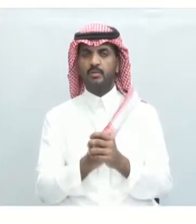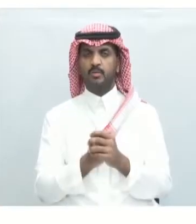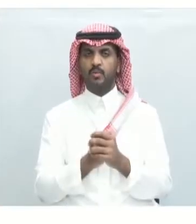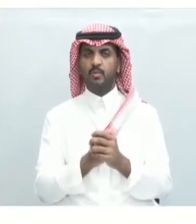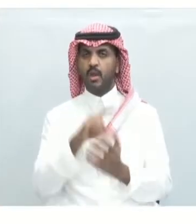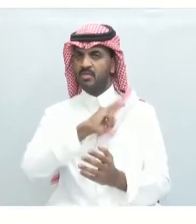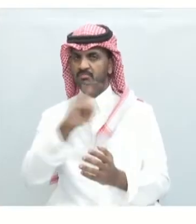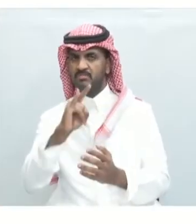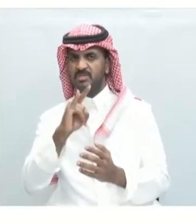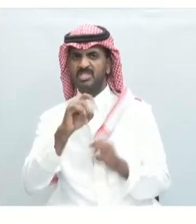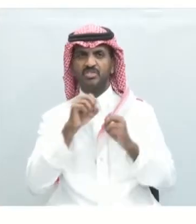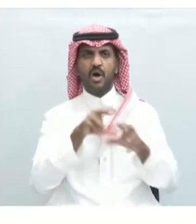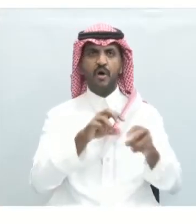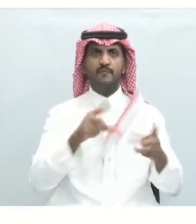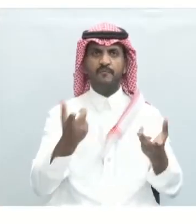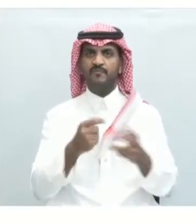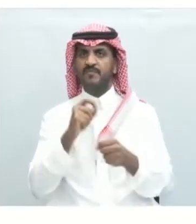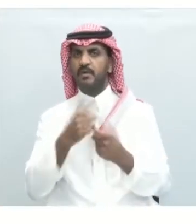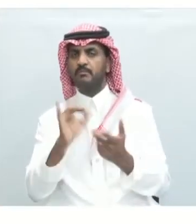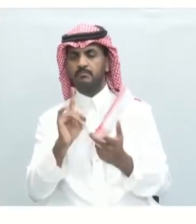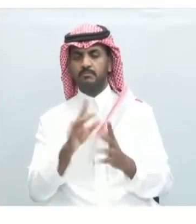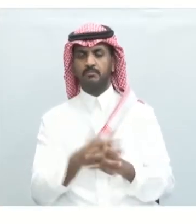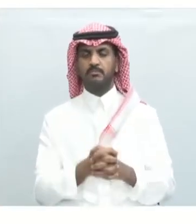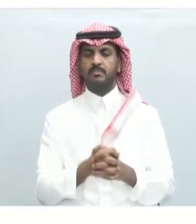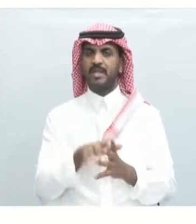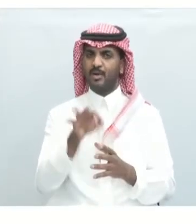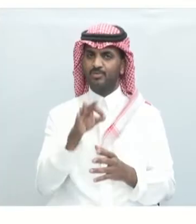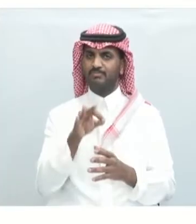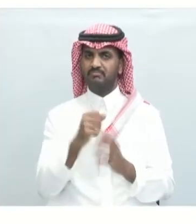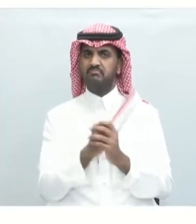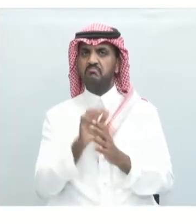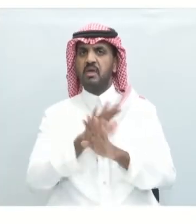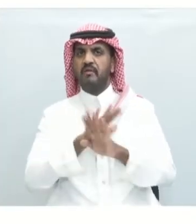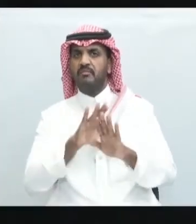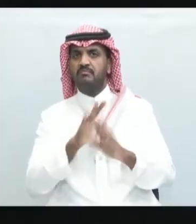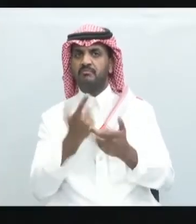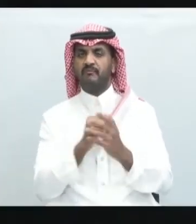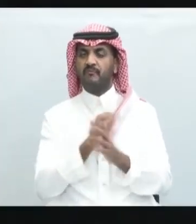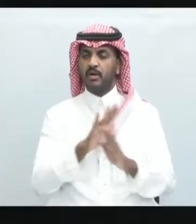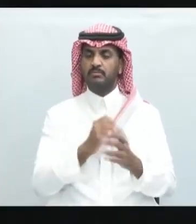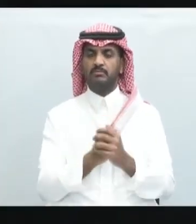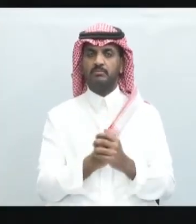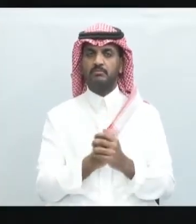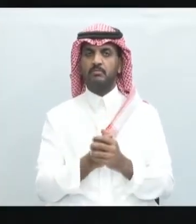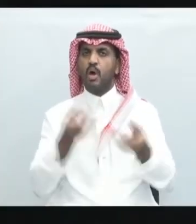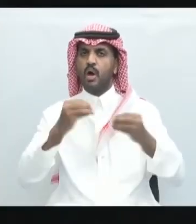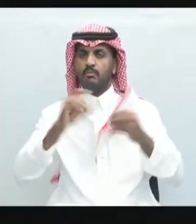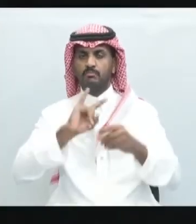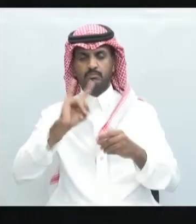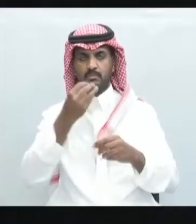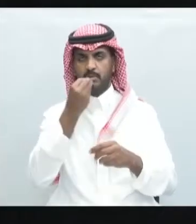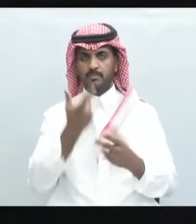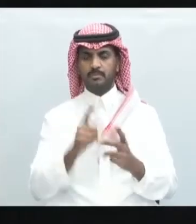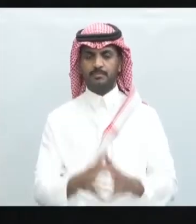وايضا عدم الاسراف فيها فناخذ ما يكفي ما يكفينا كما اخبرنا اخبرنا